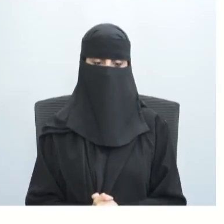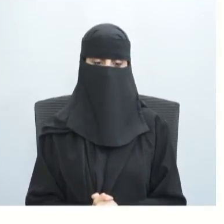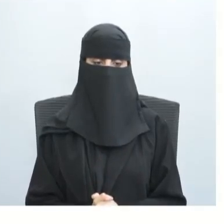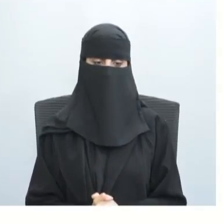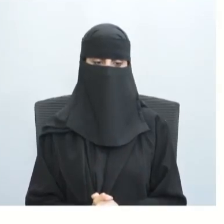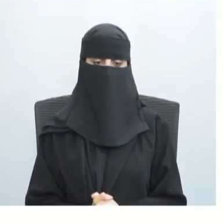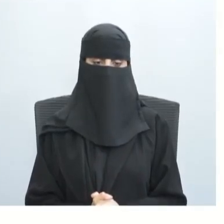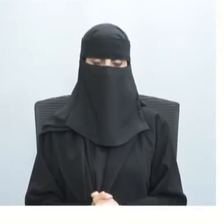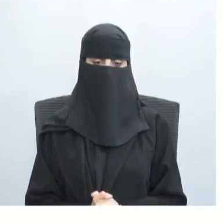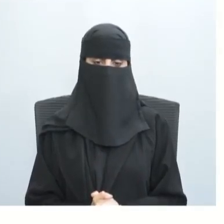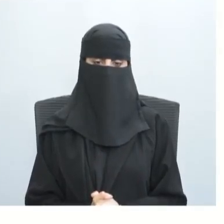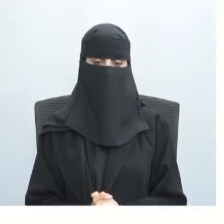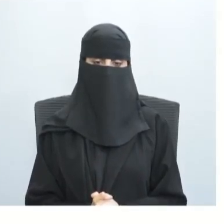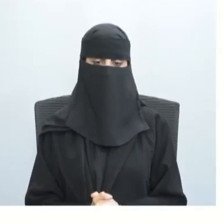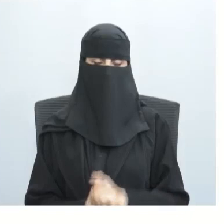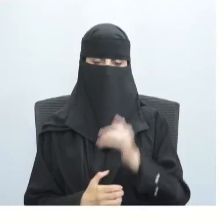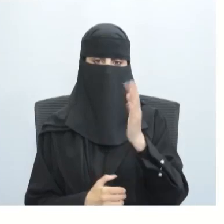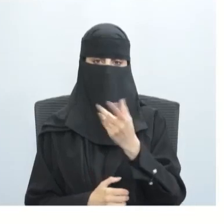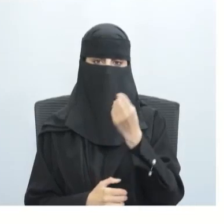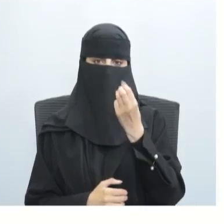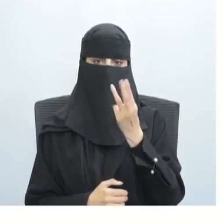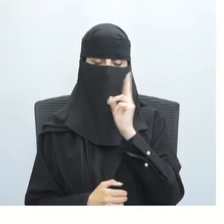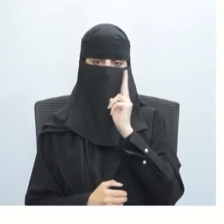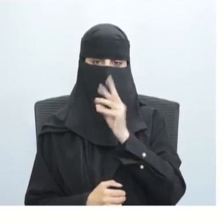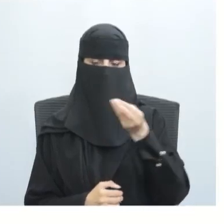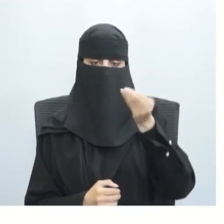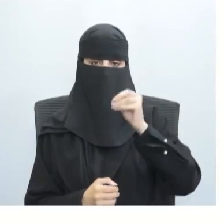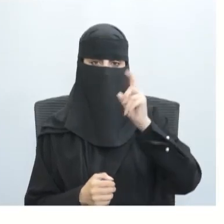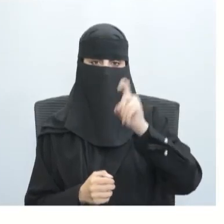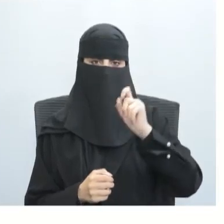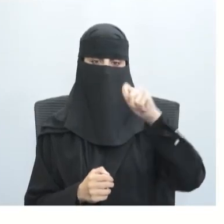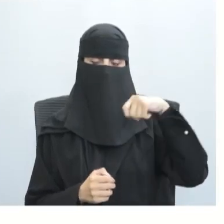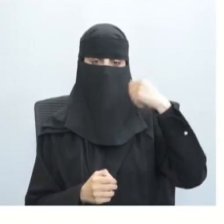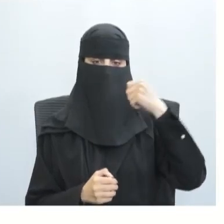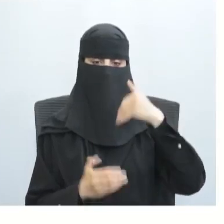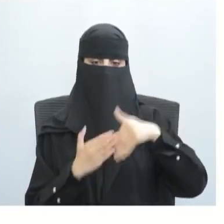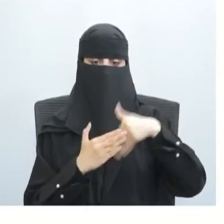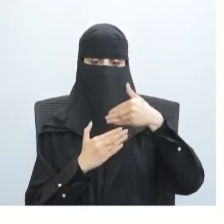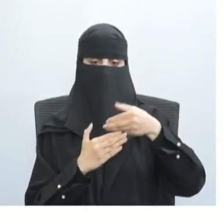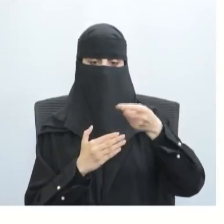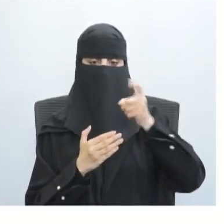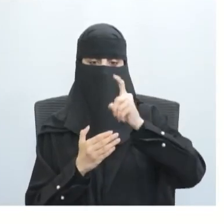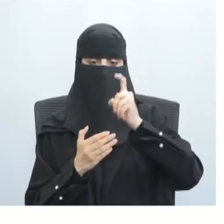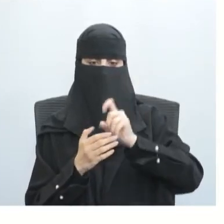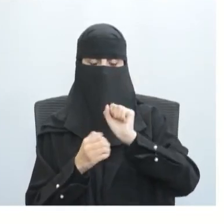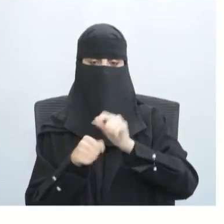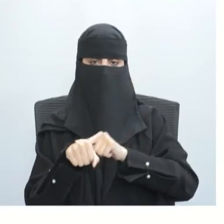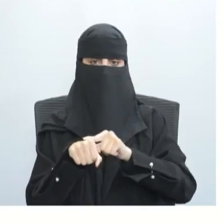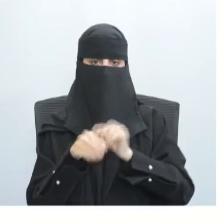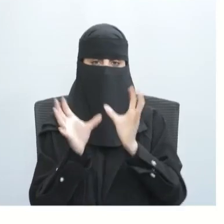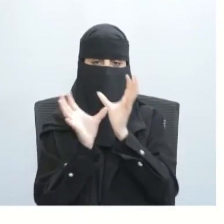اضافه مرشح اضغط على فيديو بعد ذلك بعد الضغط على فيديو